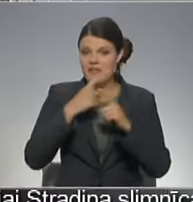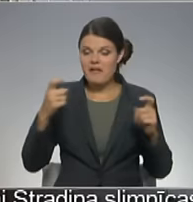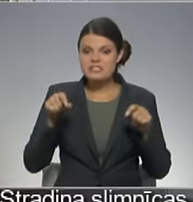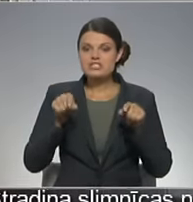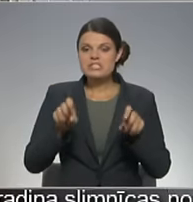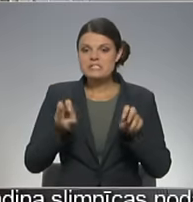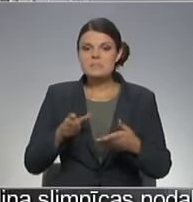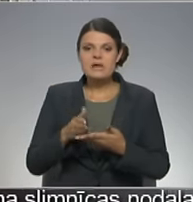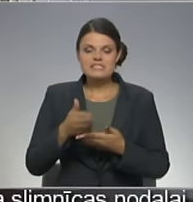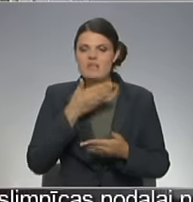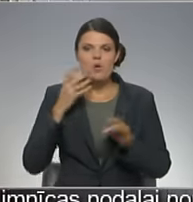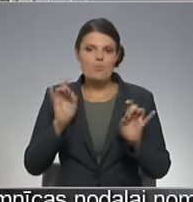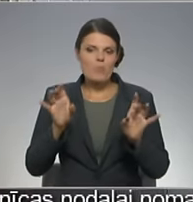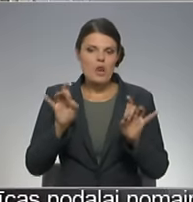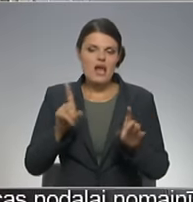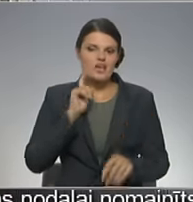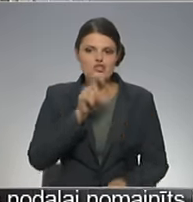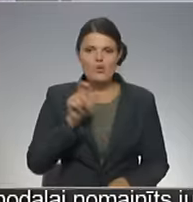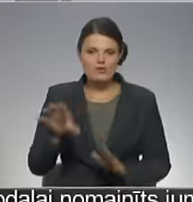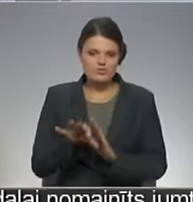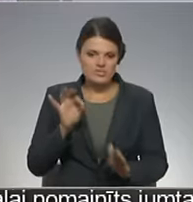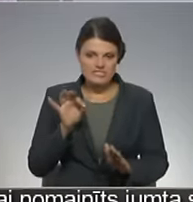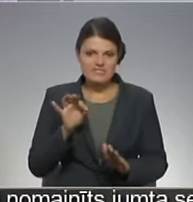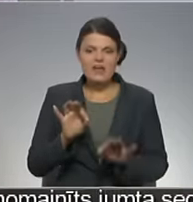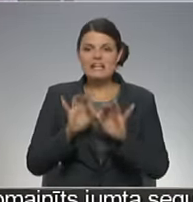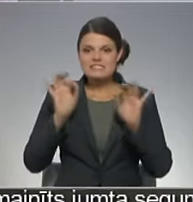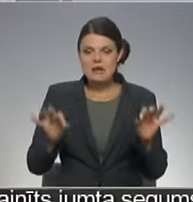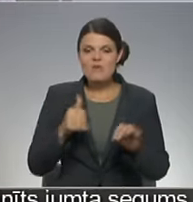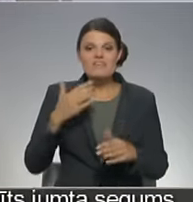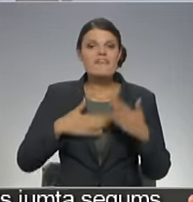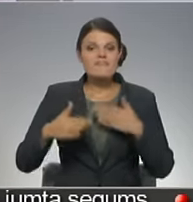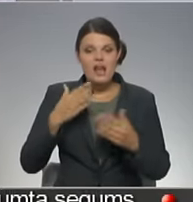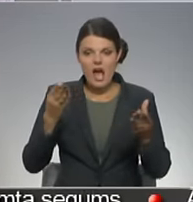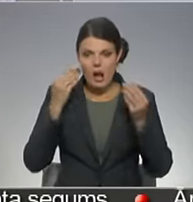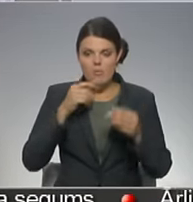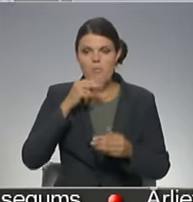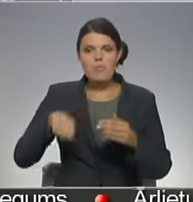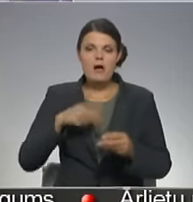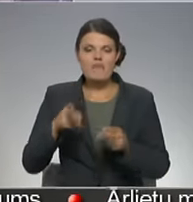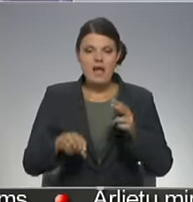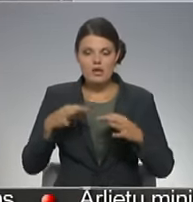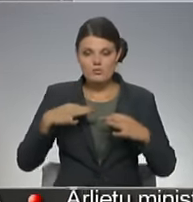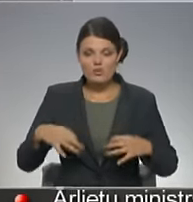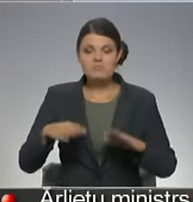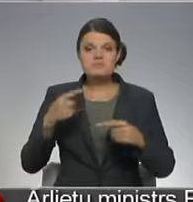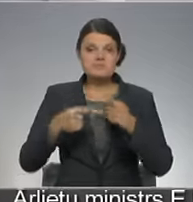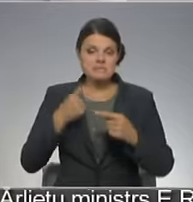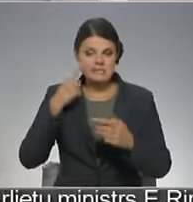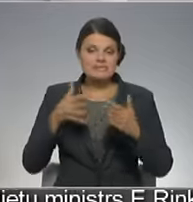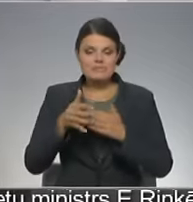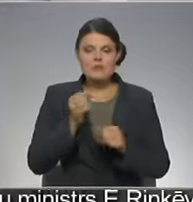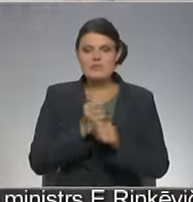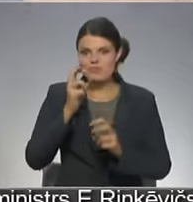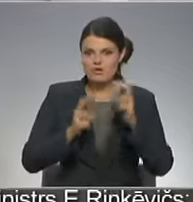šī speciālitāte nav populārākā jauniešu izvēle. Sākotnēji viņa vēlējās apgūt pavāra profesiju, bet ar laiku saprata, ka